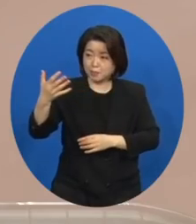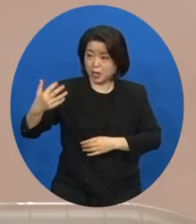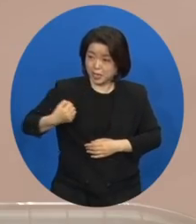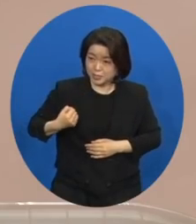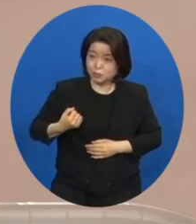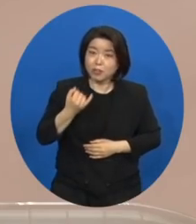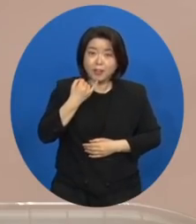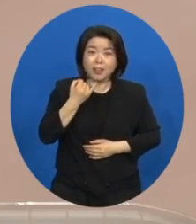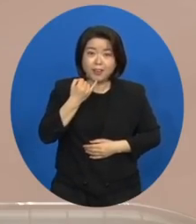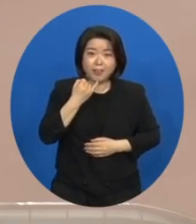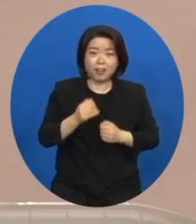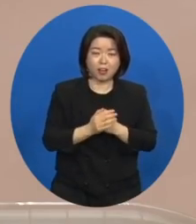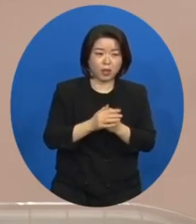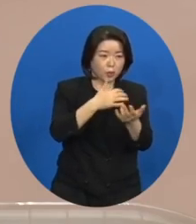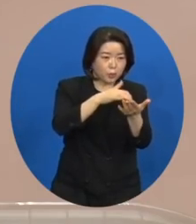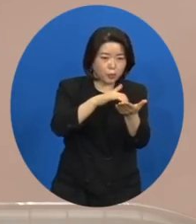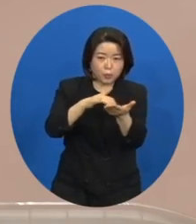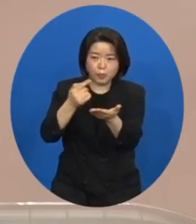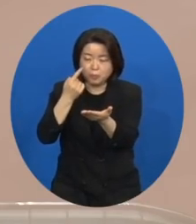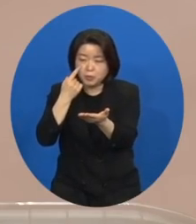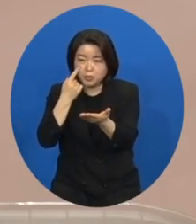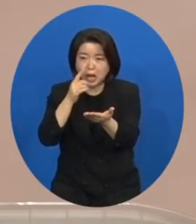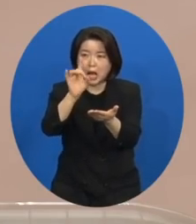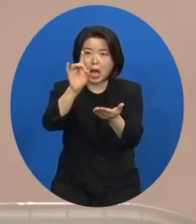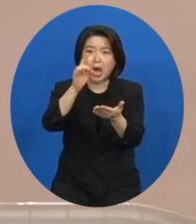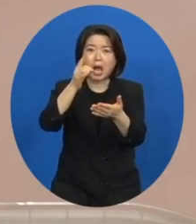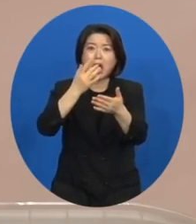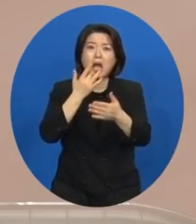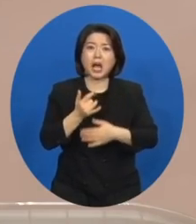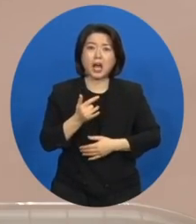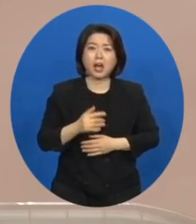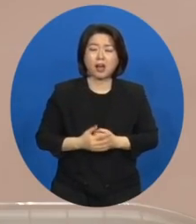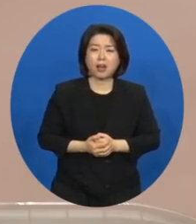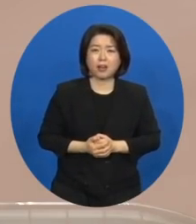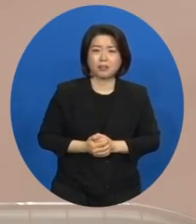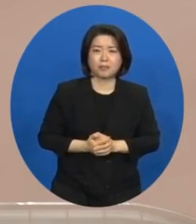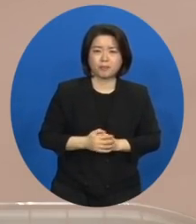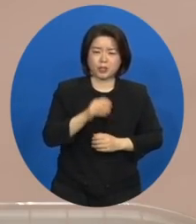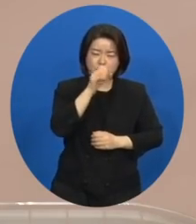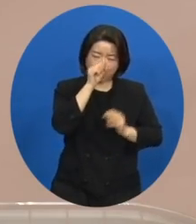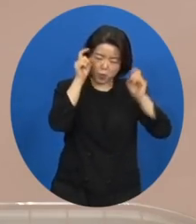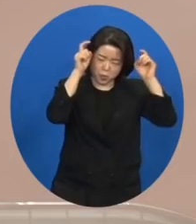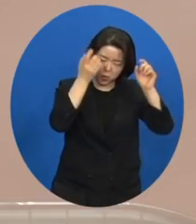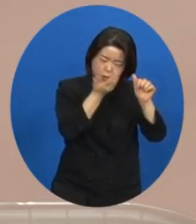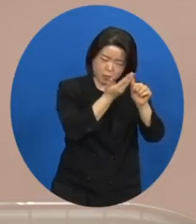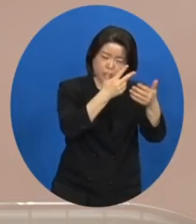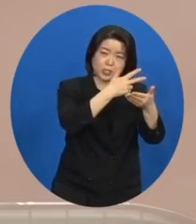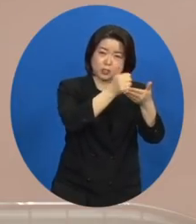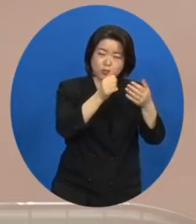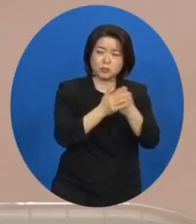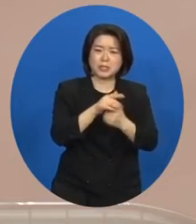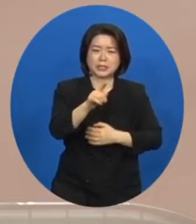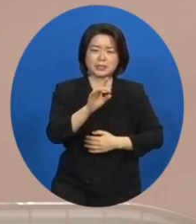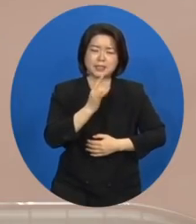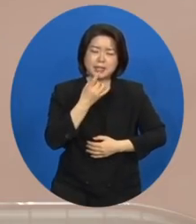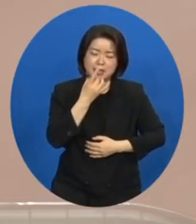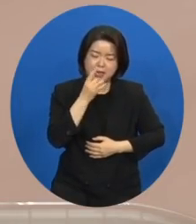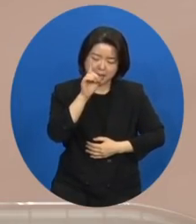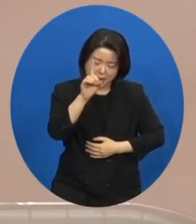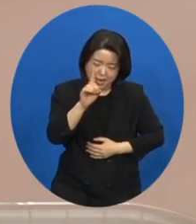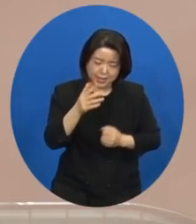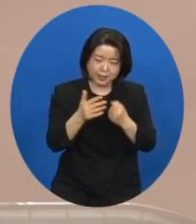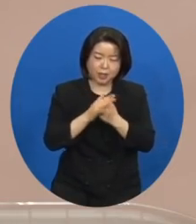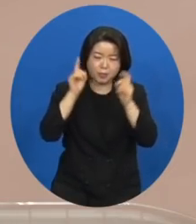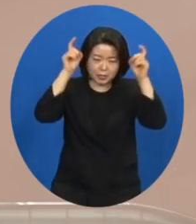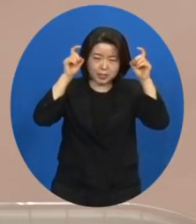보니까 한 마리가 없는거예요 그러면 그 선한 목자이신 주님은 그 한말에 양 때문에 목이 마른 걸